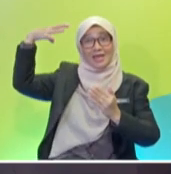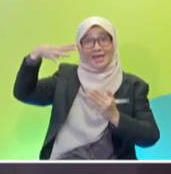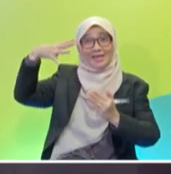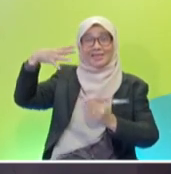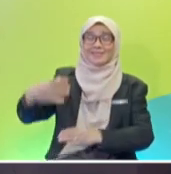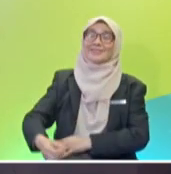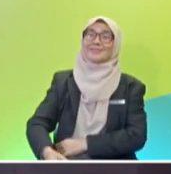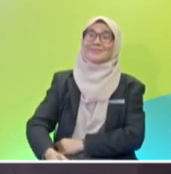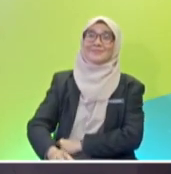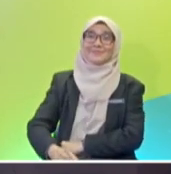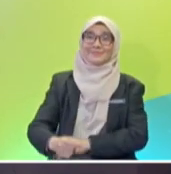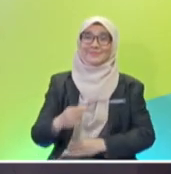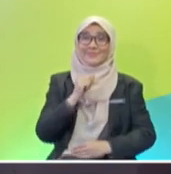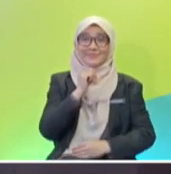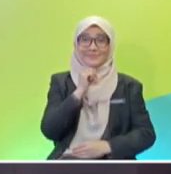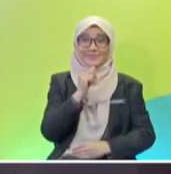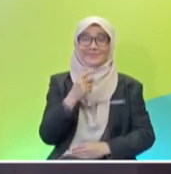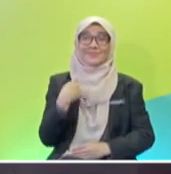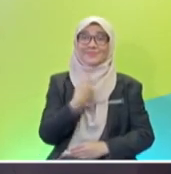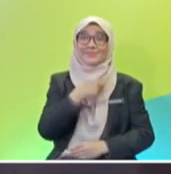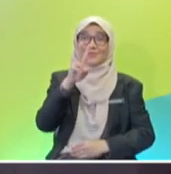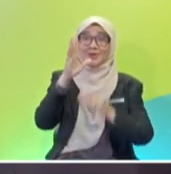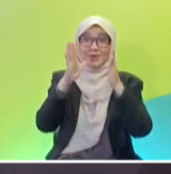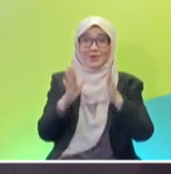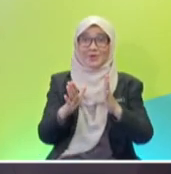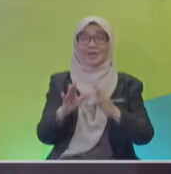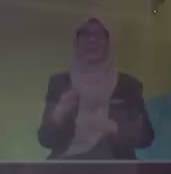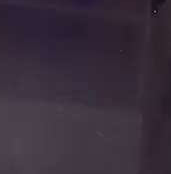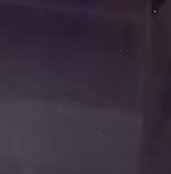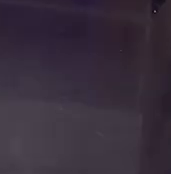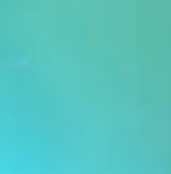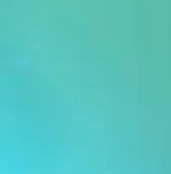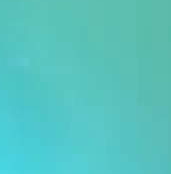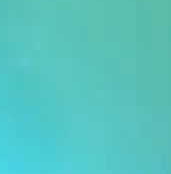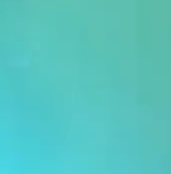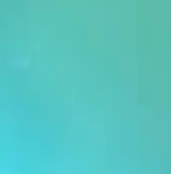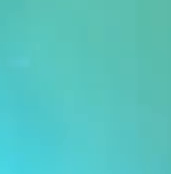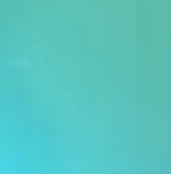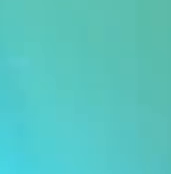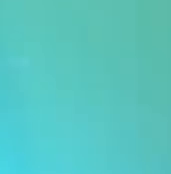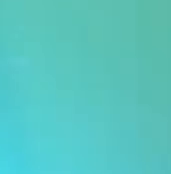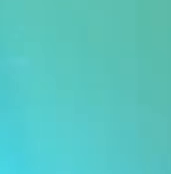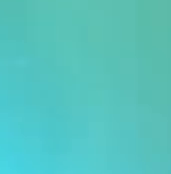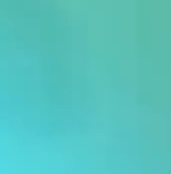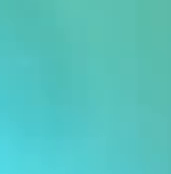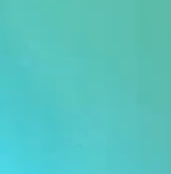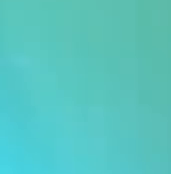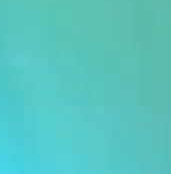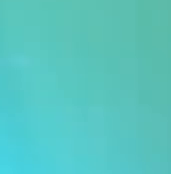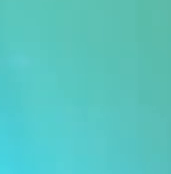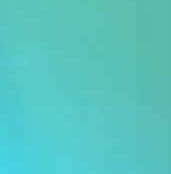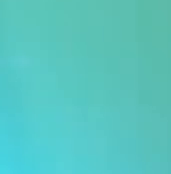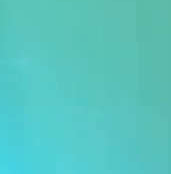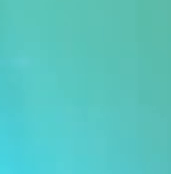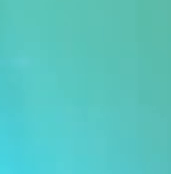cikgu, tentunya bukan kita berdua saja hari ini. Kita juga ada juru bahasa isyarat bersama kita iaitu cikgu Fatih. Assalamualaikum